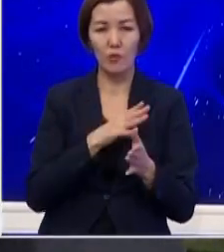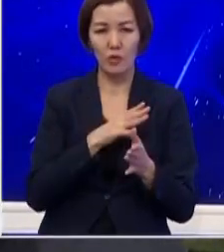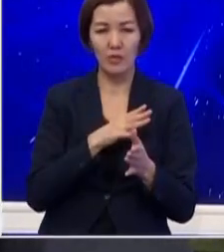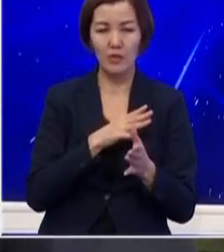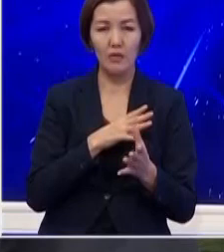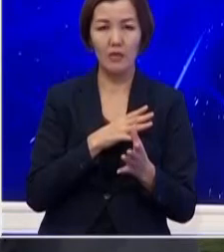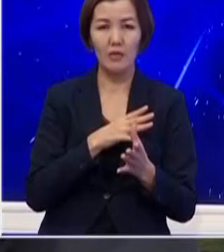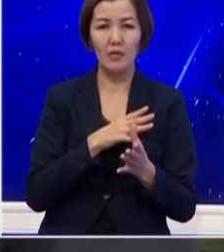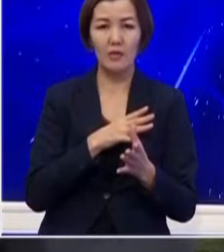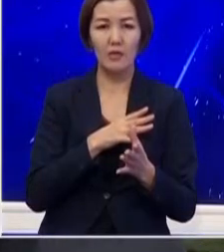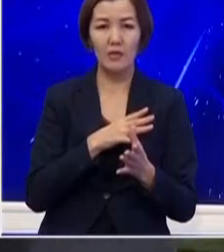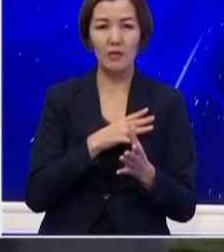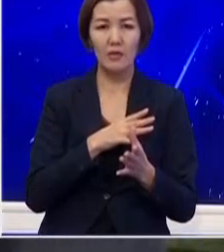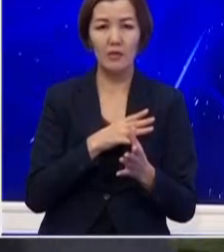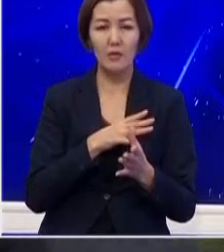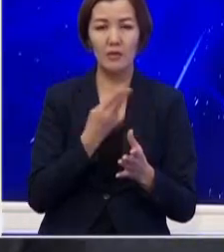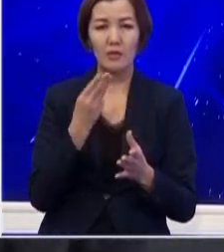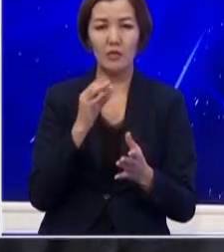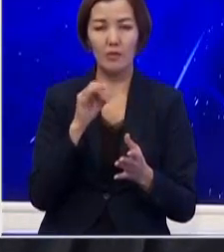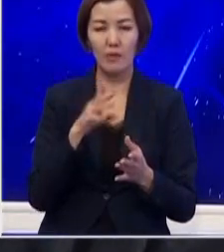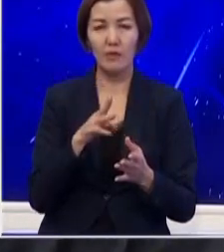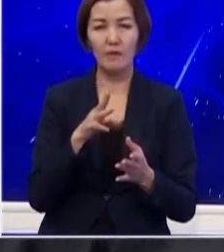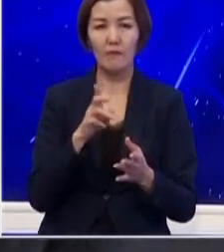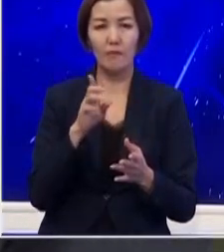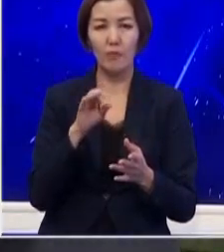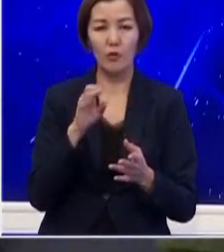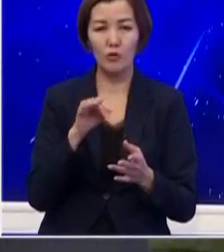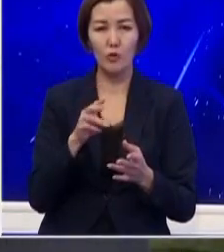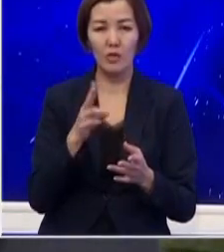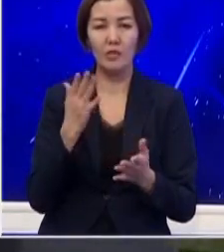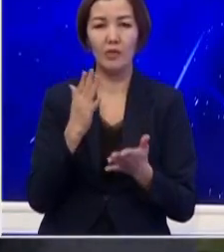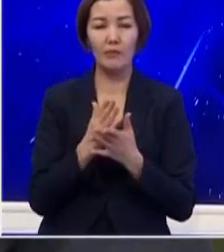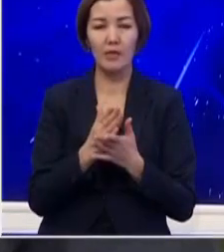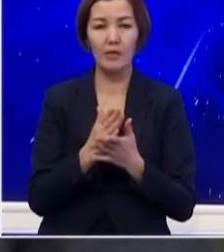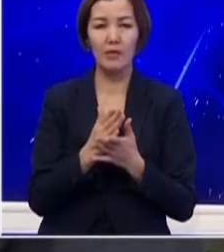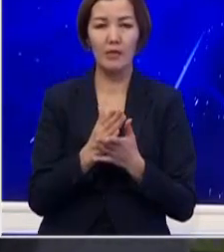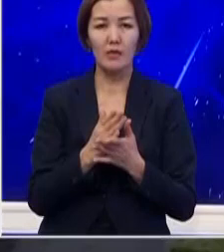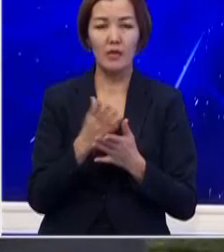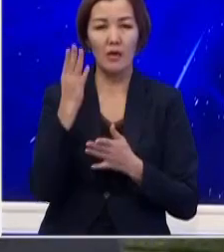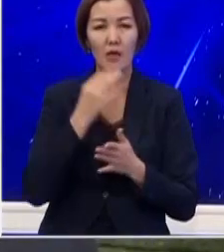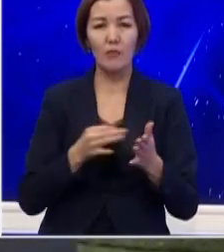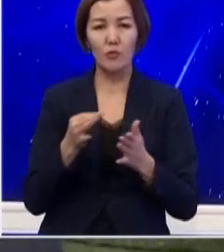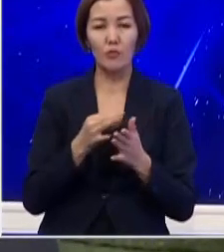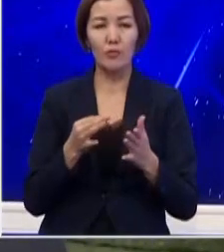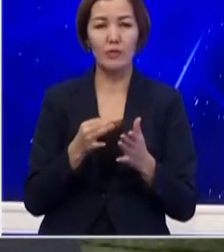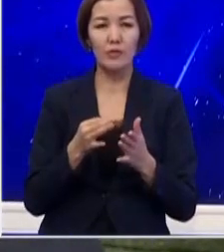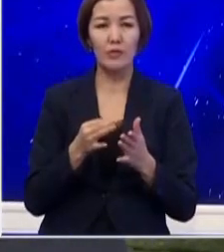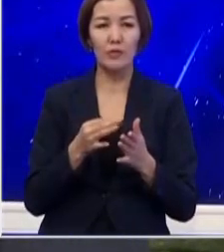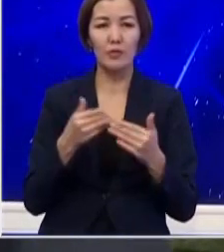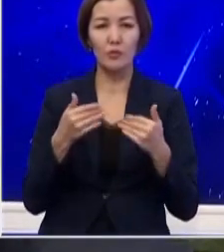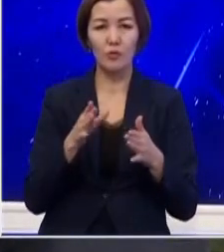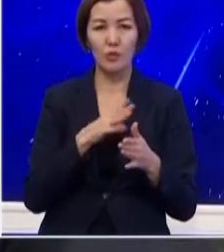ойыншылардың ішінде Пасеченко, Шабанов, Бауыржан Тұрысбек дегендер, олар осы Алматы облысының